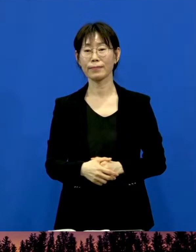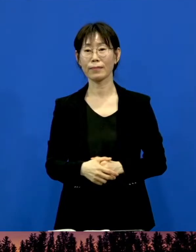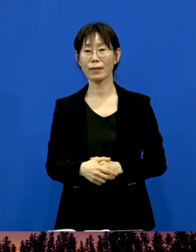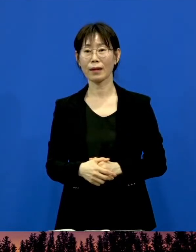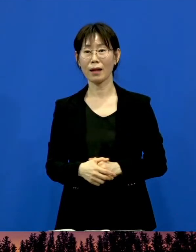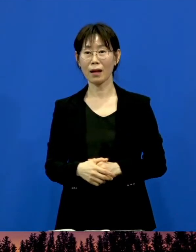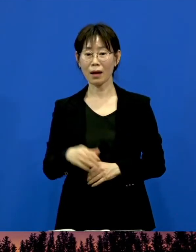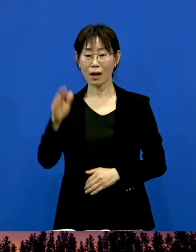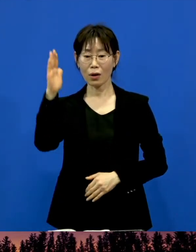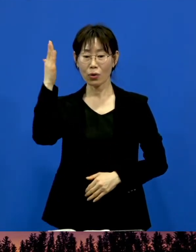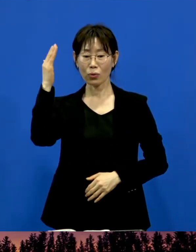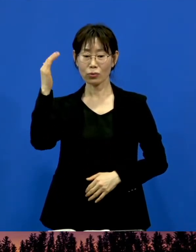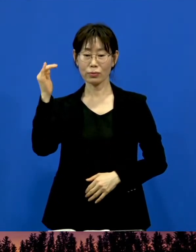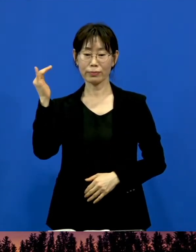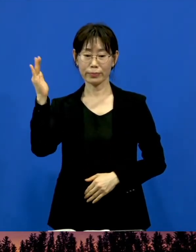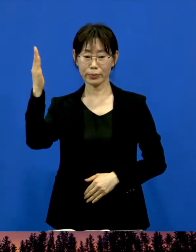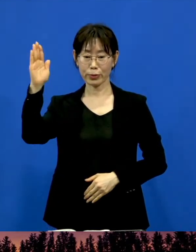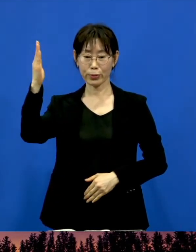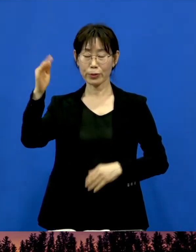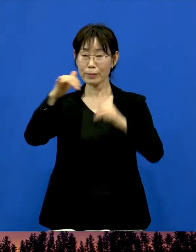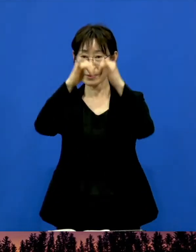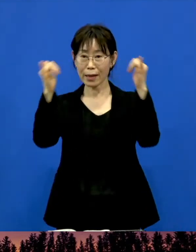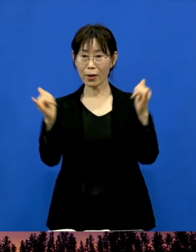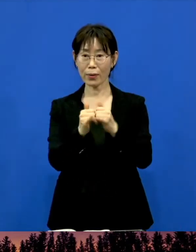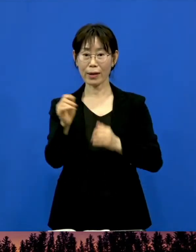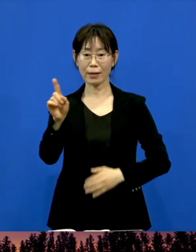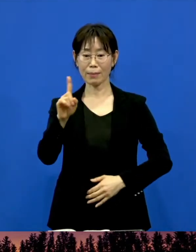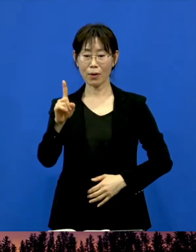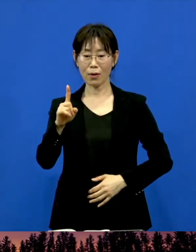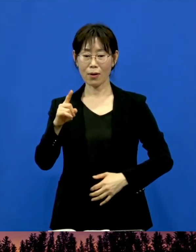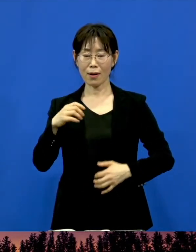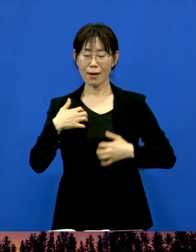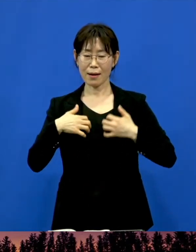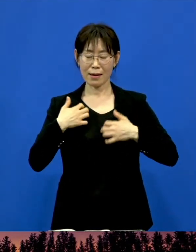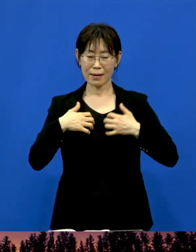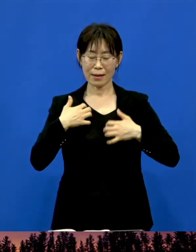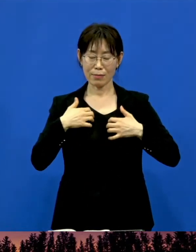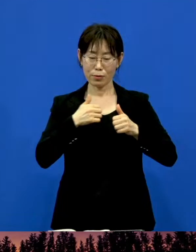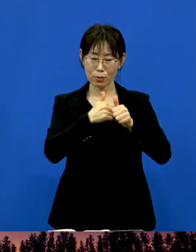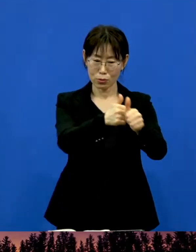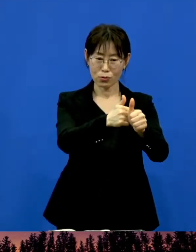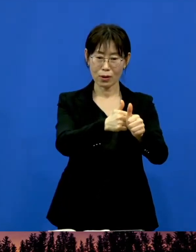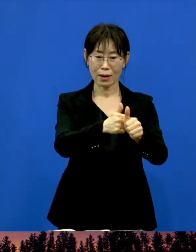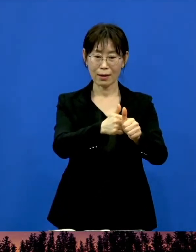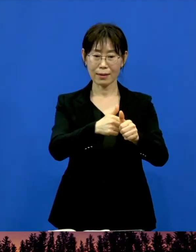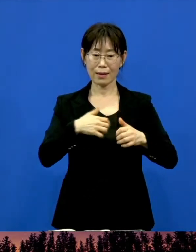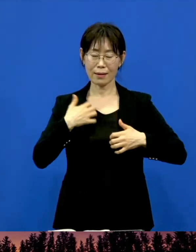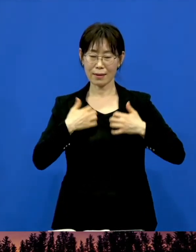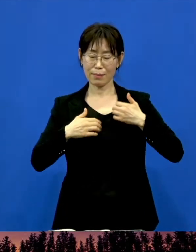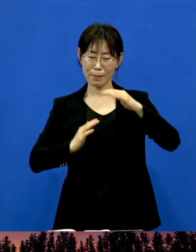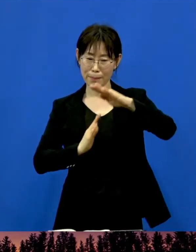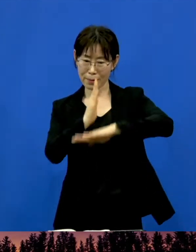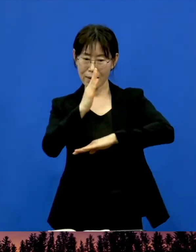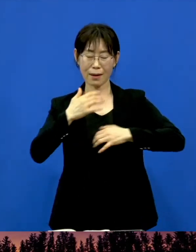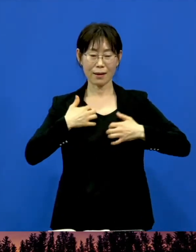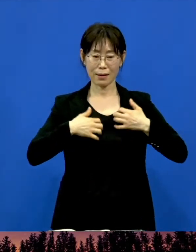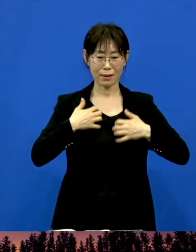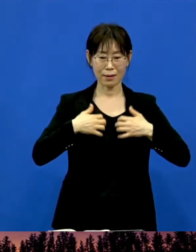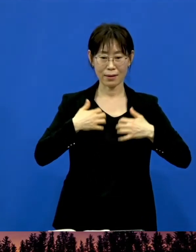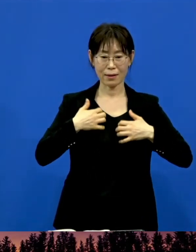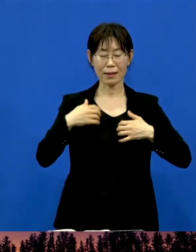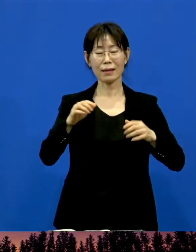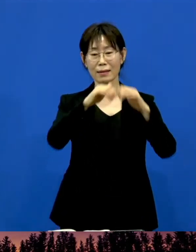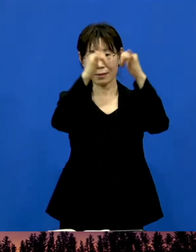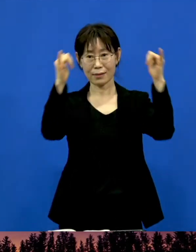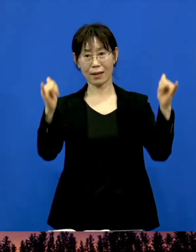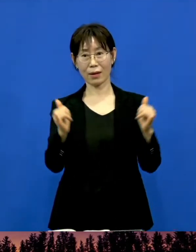너무 자극적인 거예요. 그 도파민 분비가 너무 많아지면 어떻게 돼요, 여러분? 나중에는 쓸데기 없어지는 거예요. 웬만한